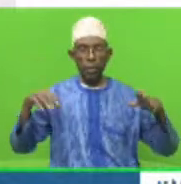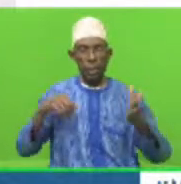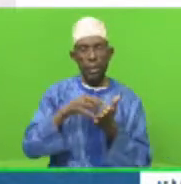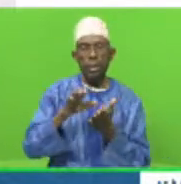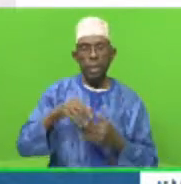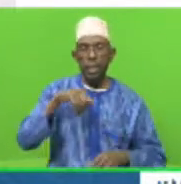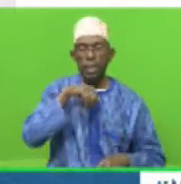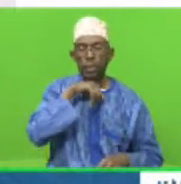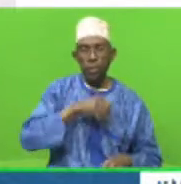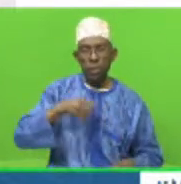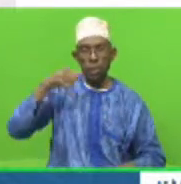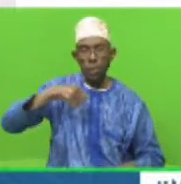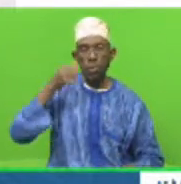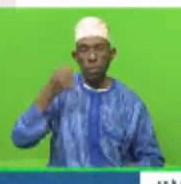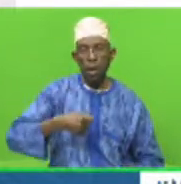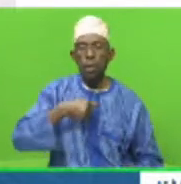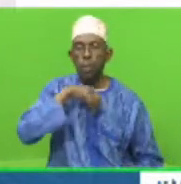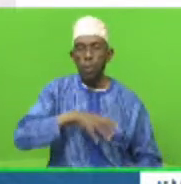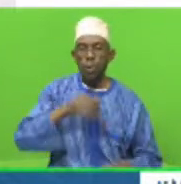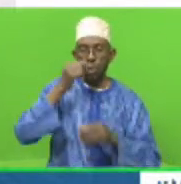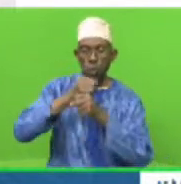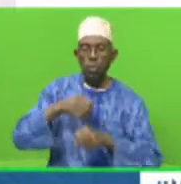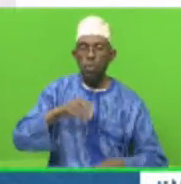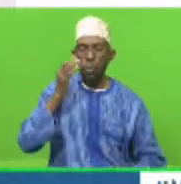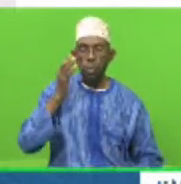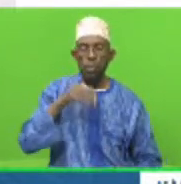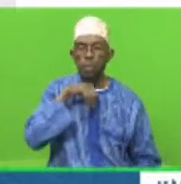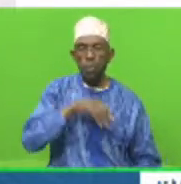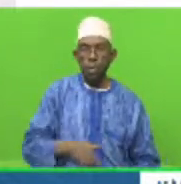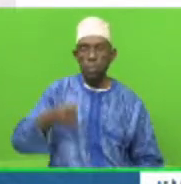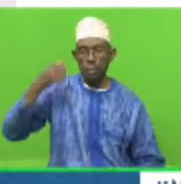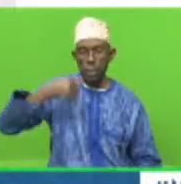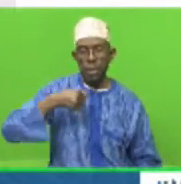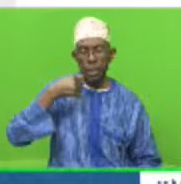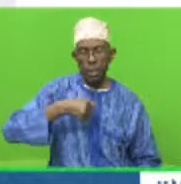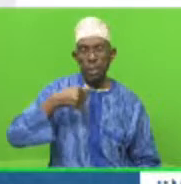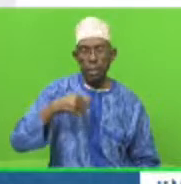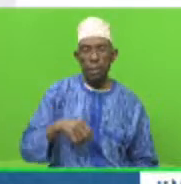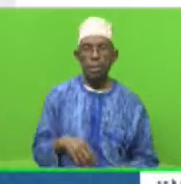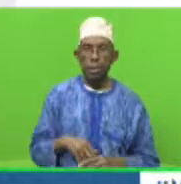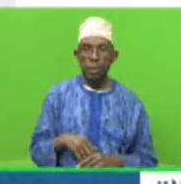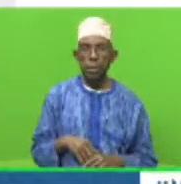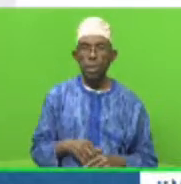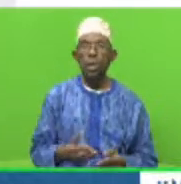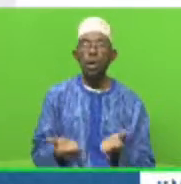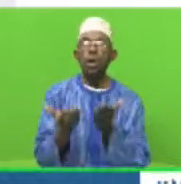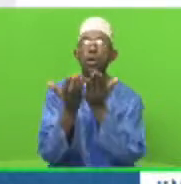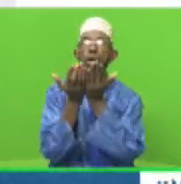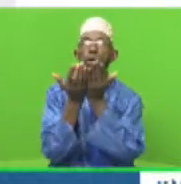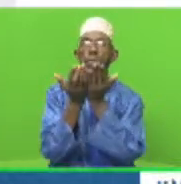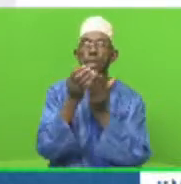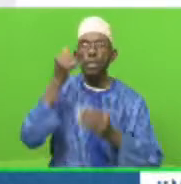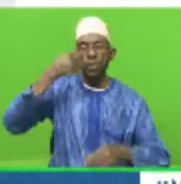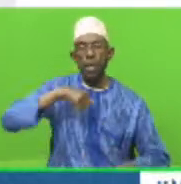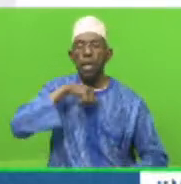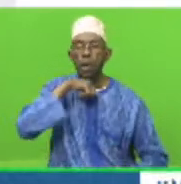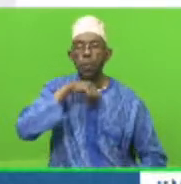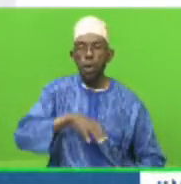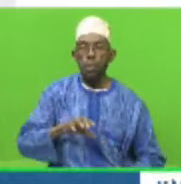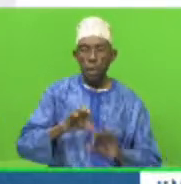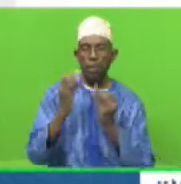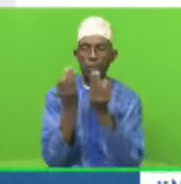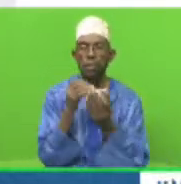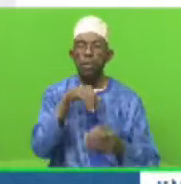يصلون على النبي: يا أيها الذين آمنوا صلوا عليه وسلموا تسليما. اللهم صل على محمد